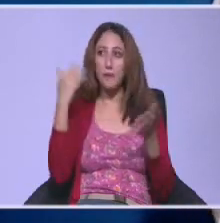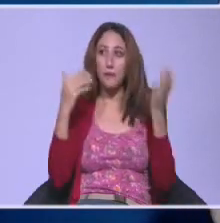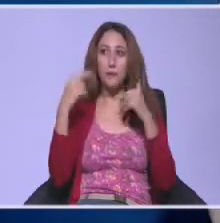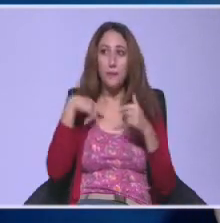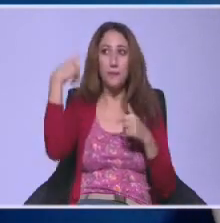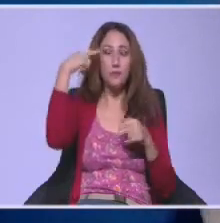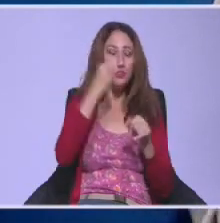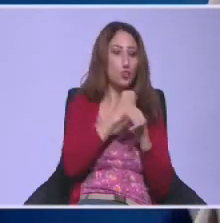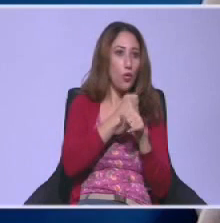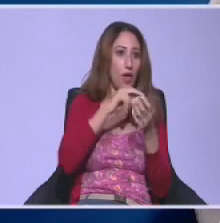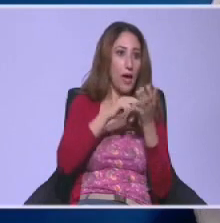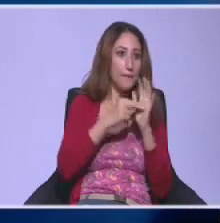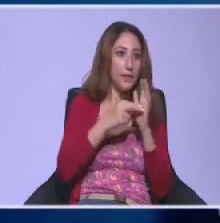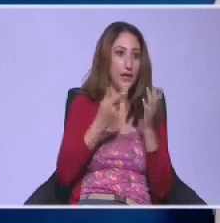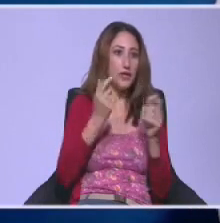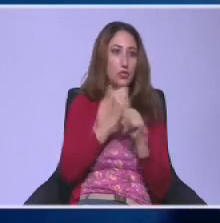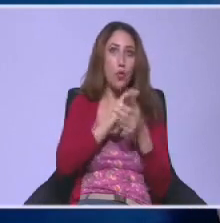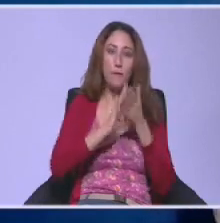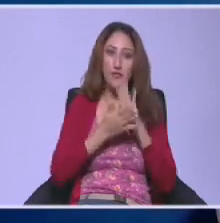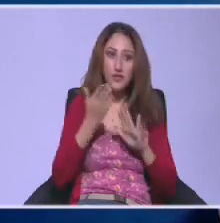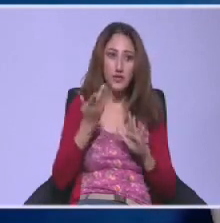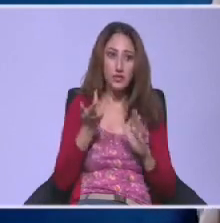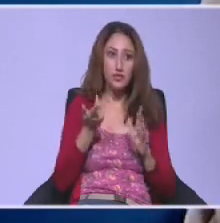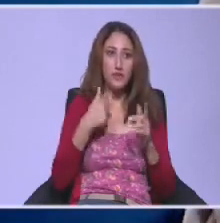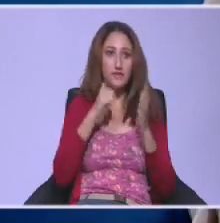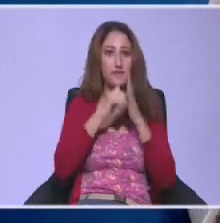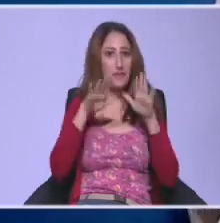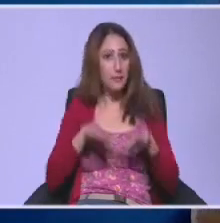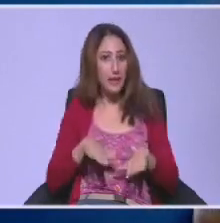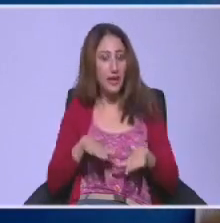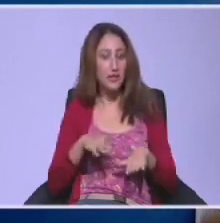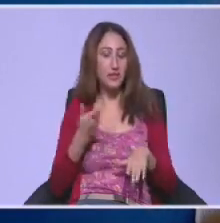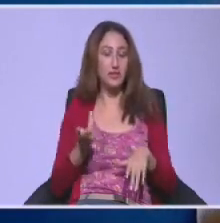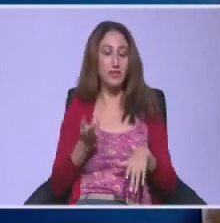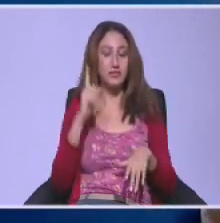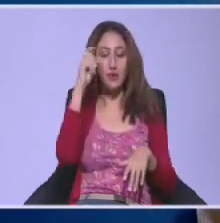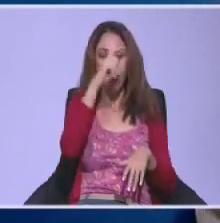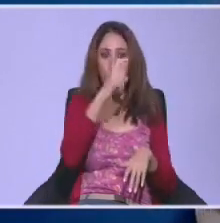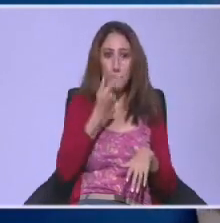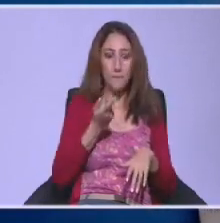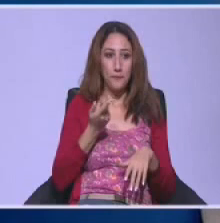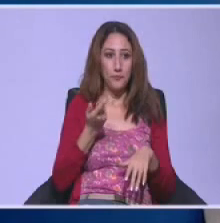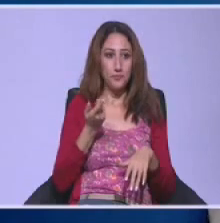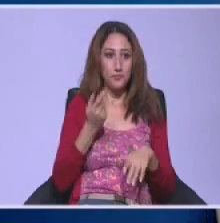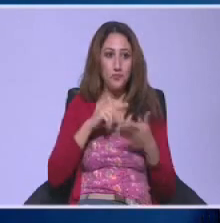بفكر في شغلي، يعني معناها ما فيش شغل، يعني معناها ان انا هقعد في البيت، يعني معناها ان انا مش